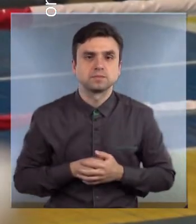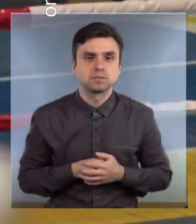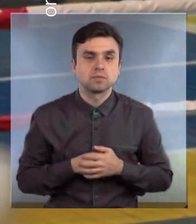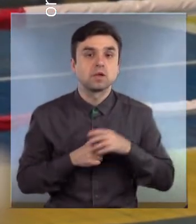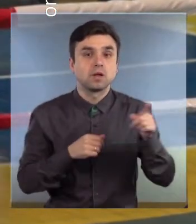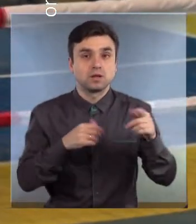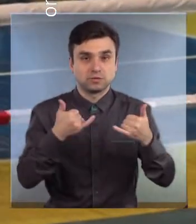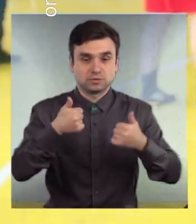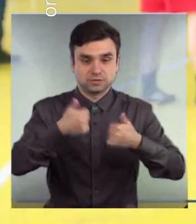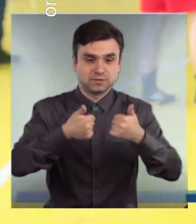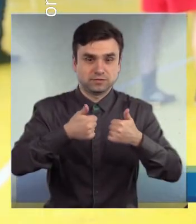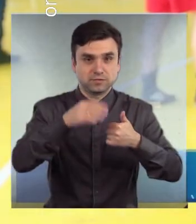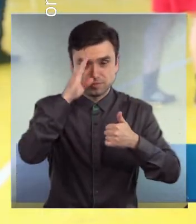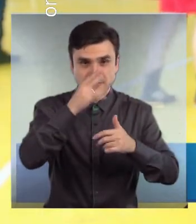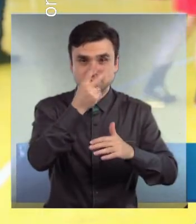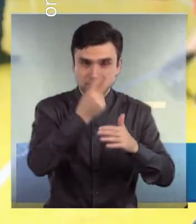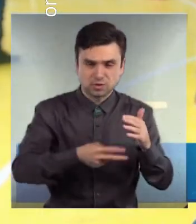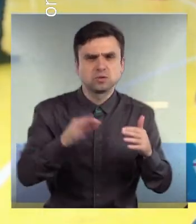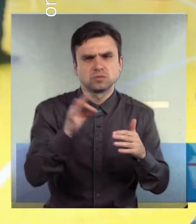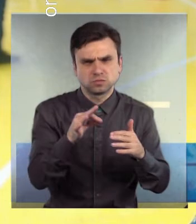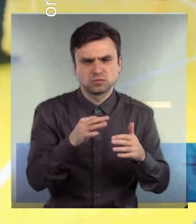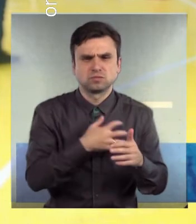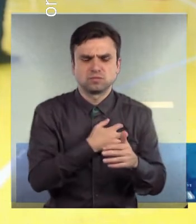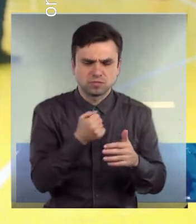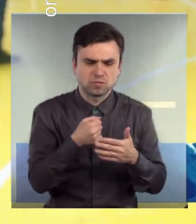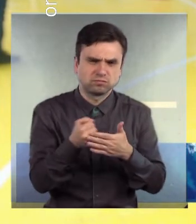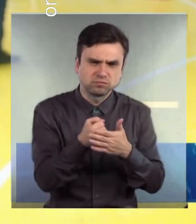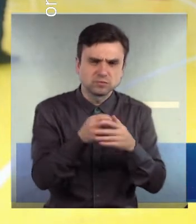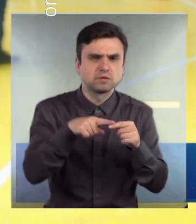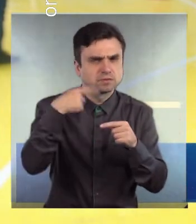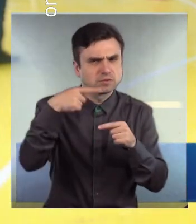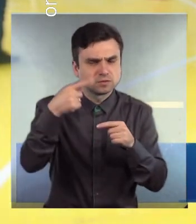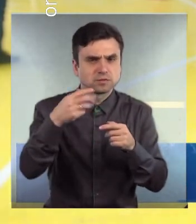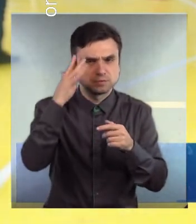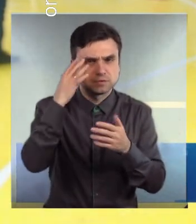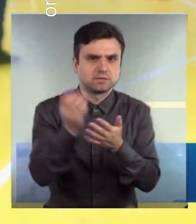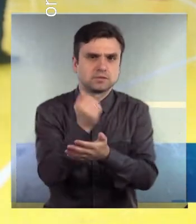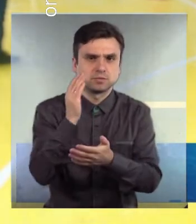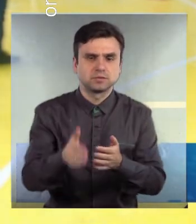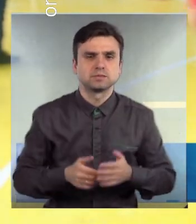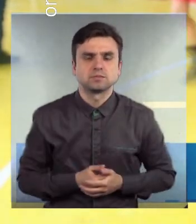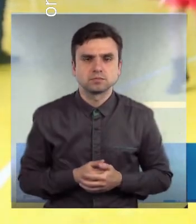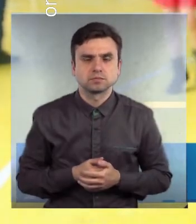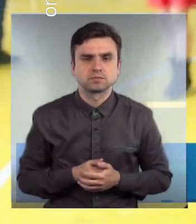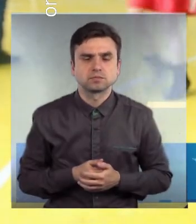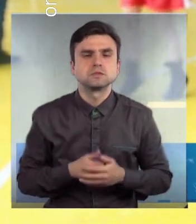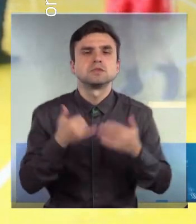посідати тільки перші місця. Сьогодні бої не доработав, буду ще дорабатувати.